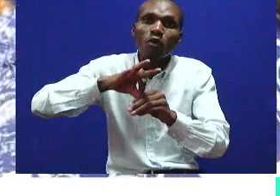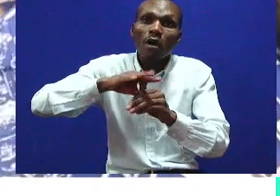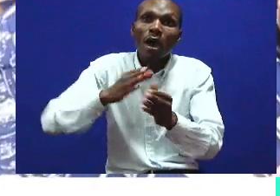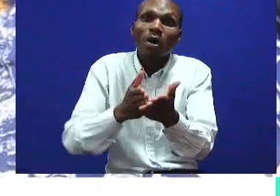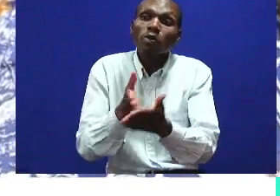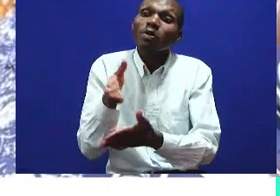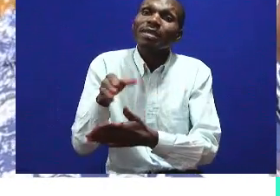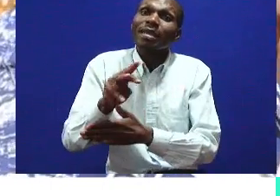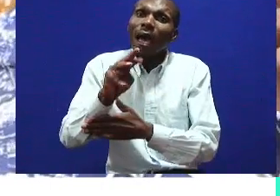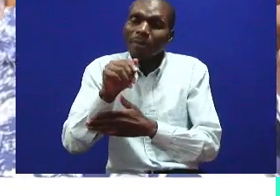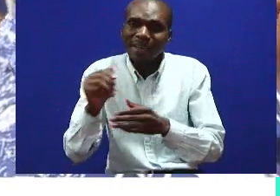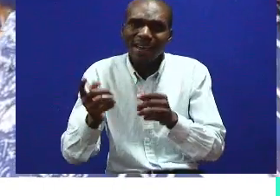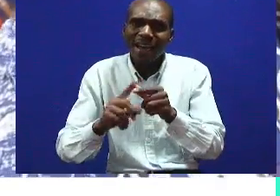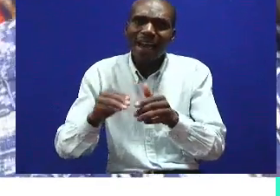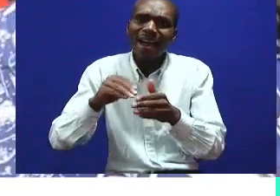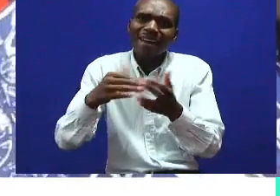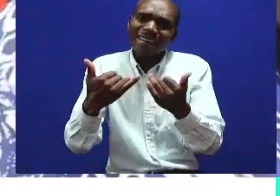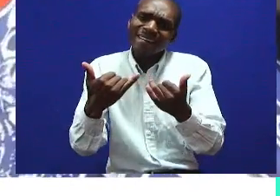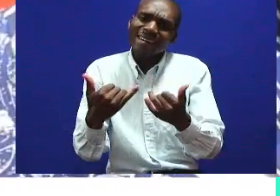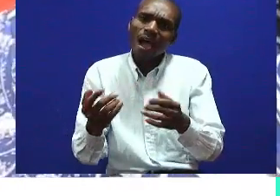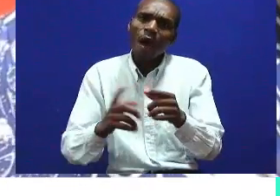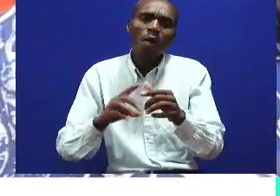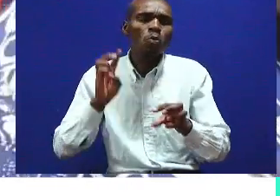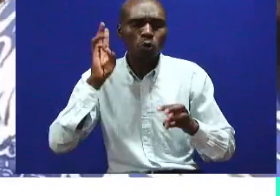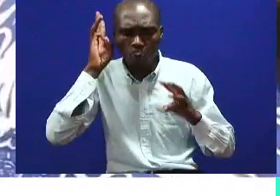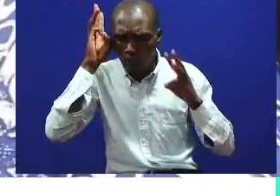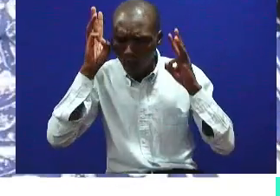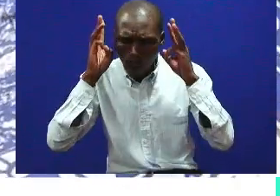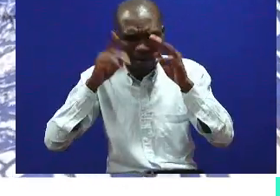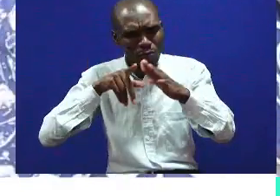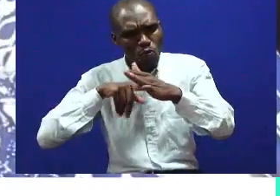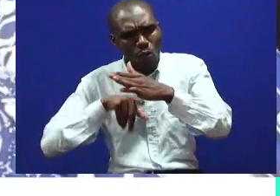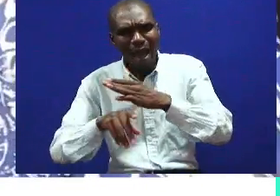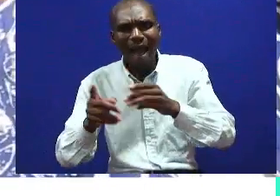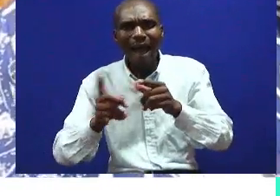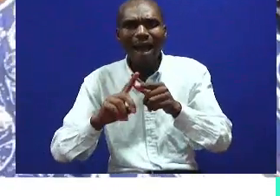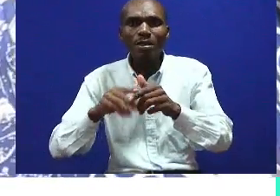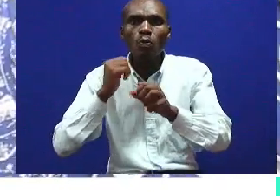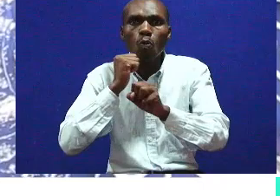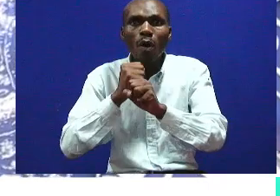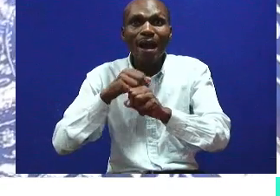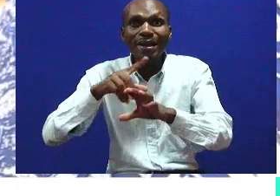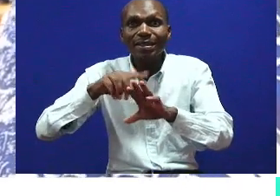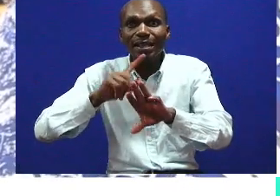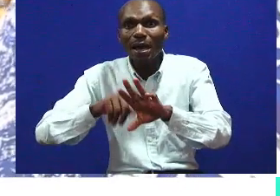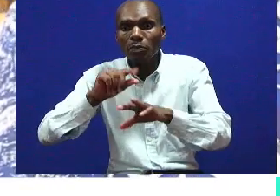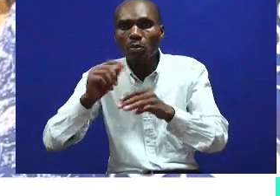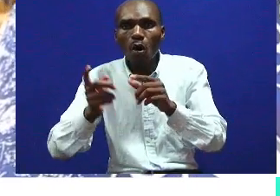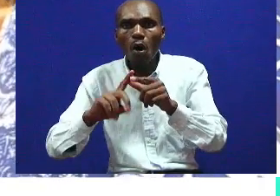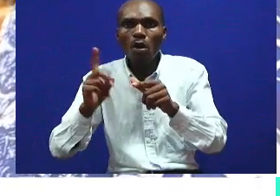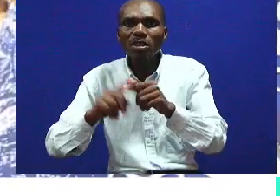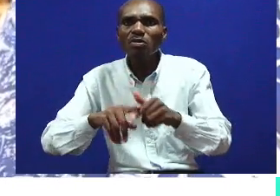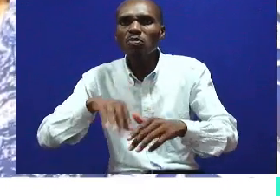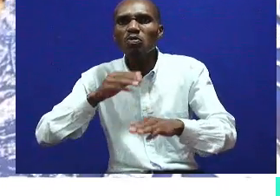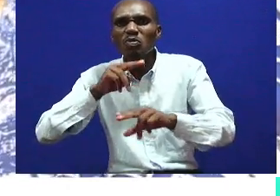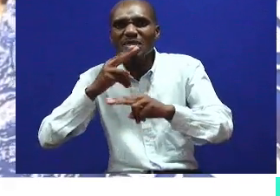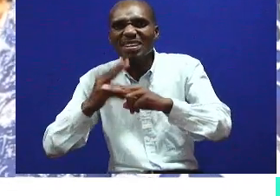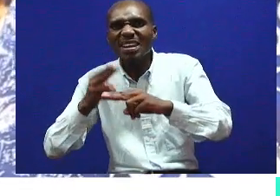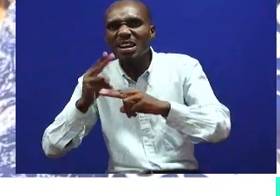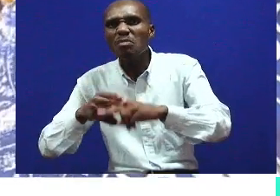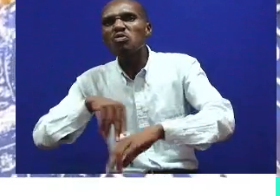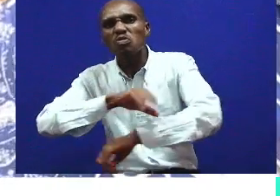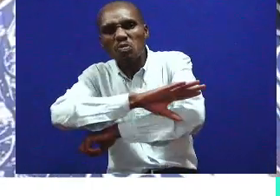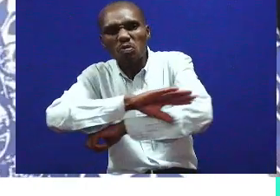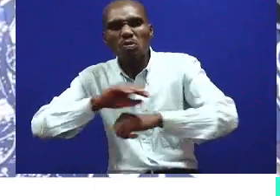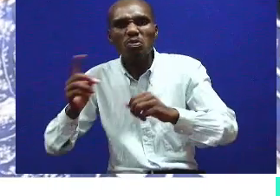Ishmael. Bona ige dokumenti gwatire kwa be ne Ishmael chinga kichinke. Kwa maro kiro moyi, kwa maro kiro